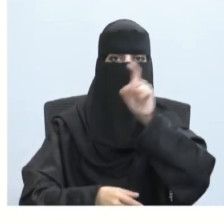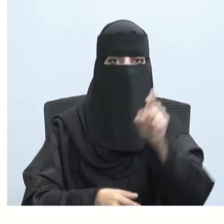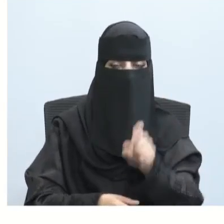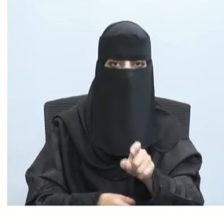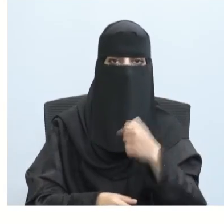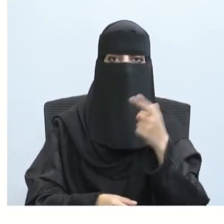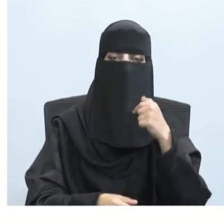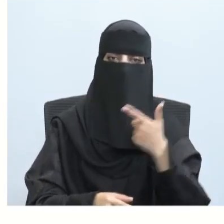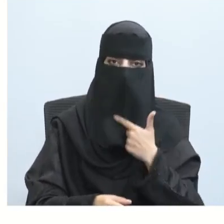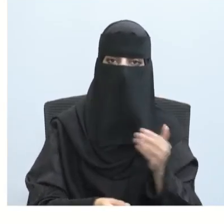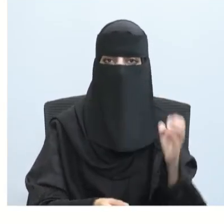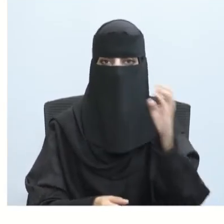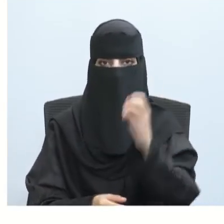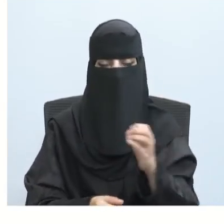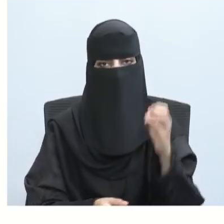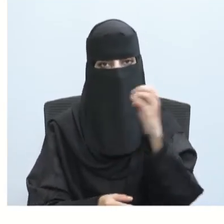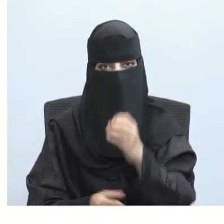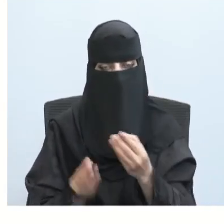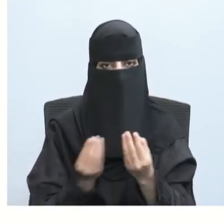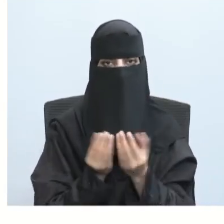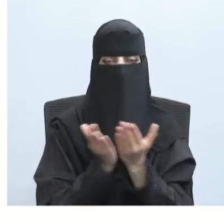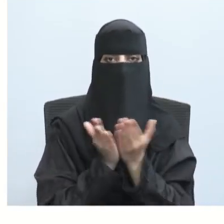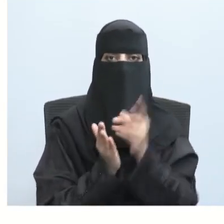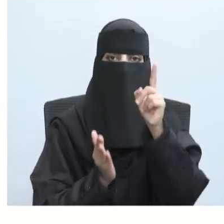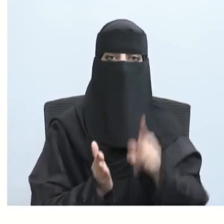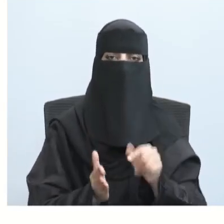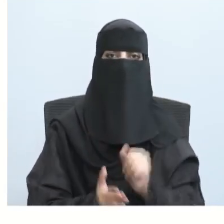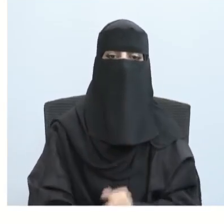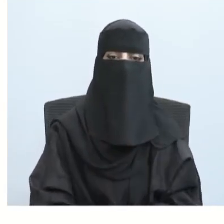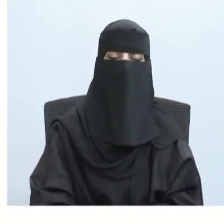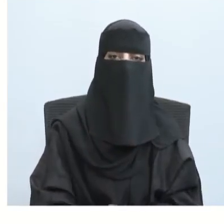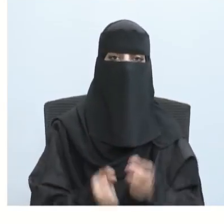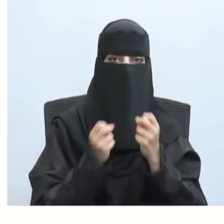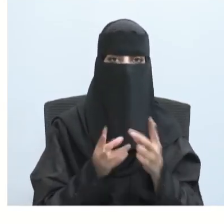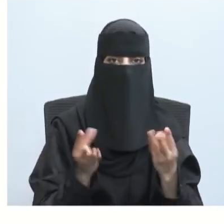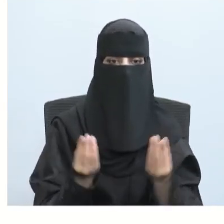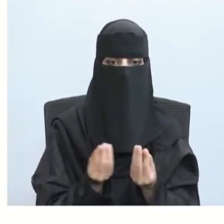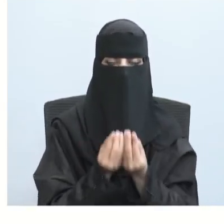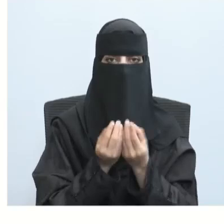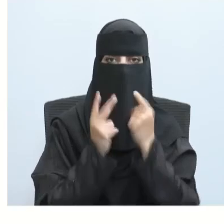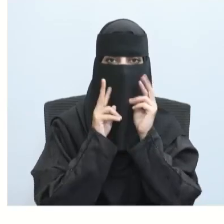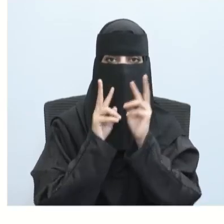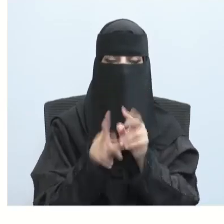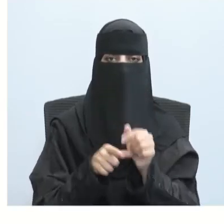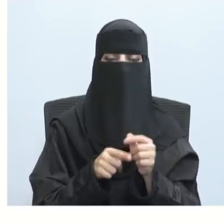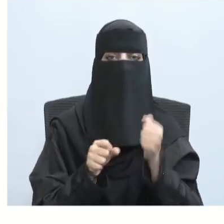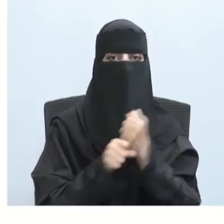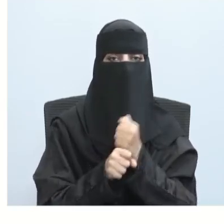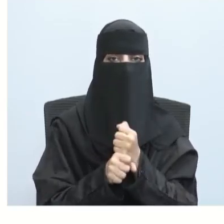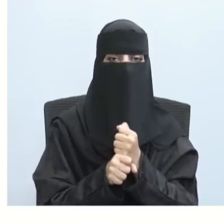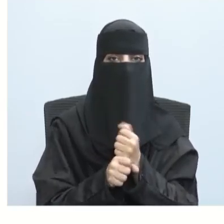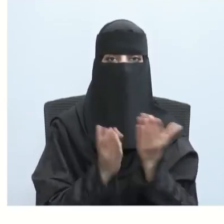ان نجيب عليه عبر درسنا لهذا اليوم ننطلق واياكم ونقوم